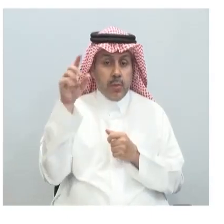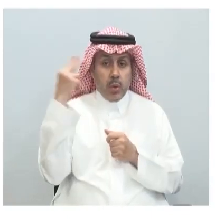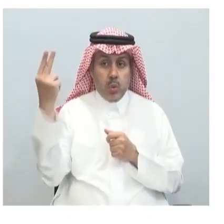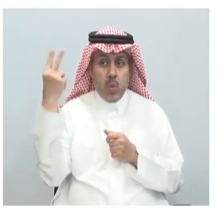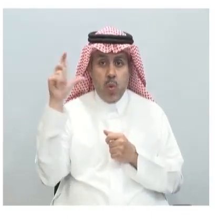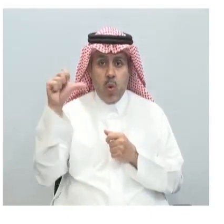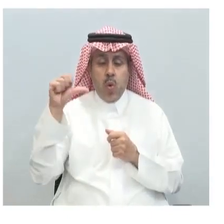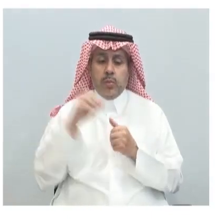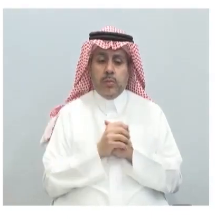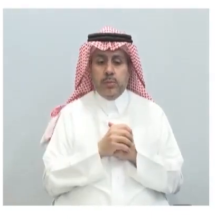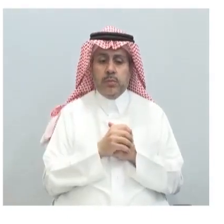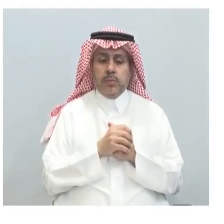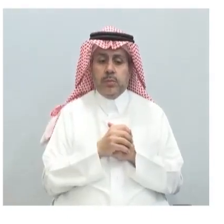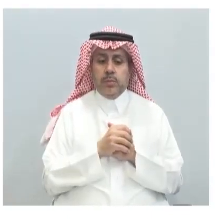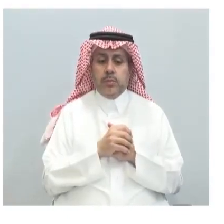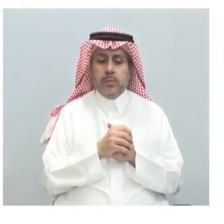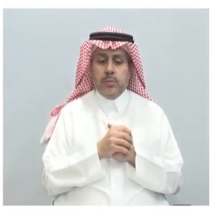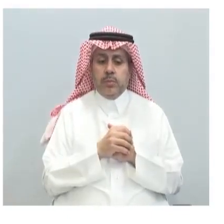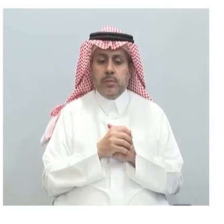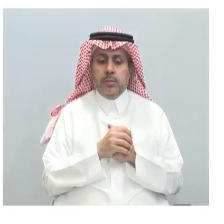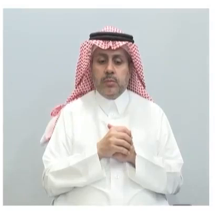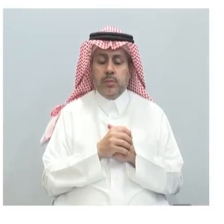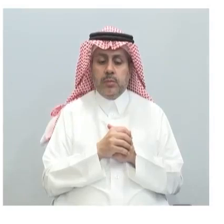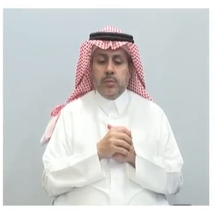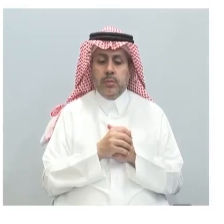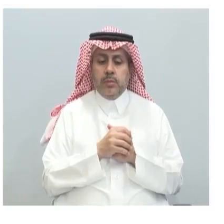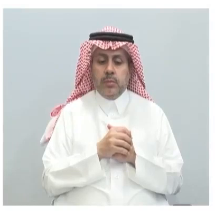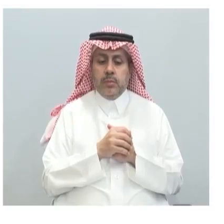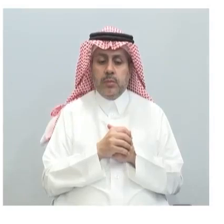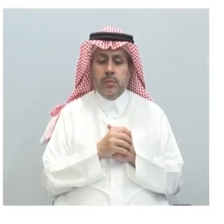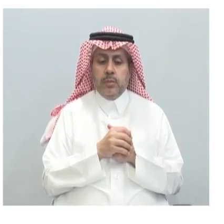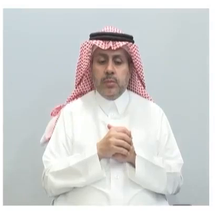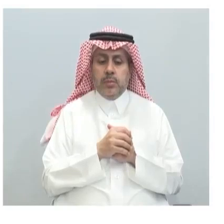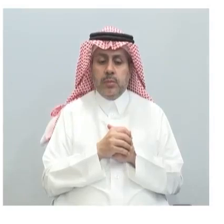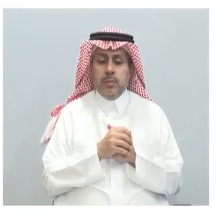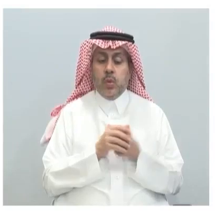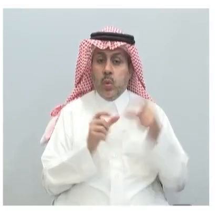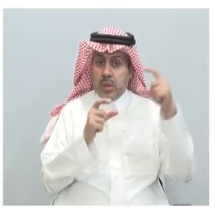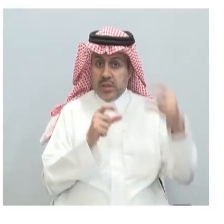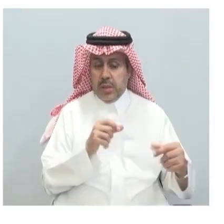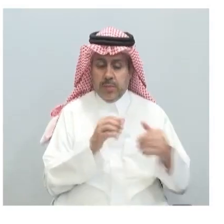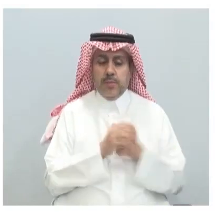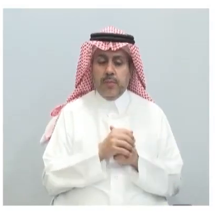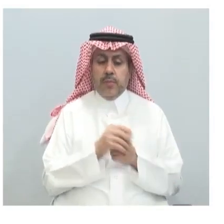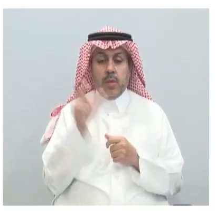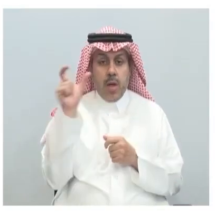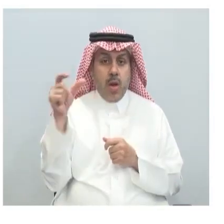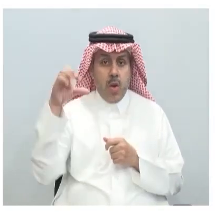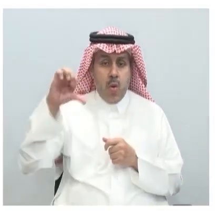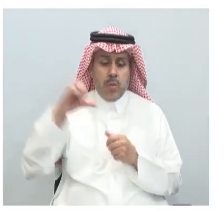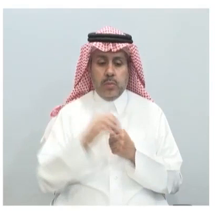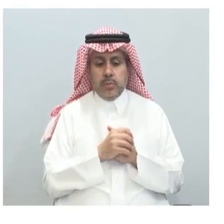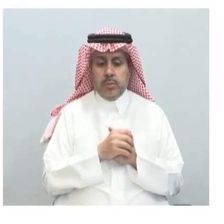الان هنا ال وايضا هنا ان